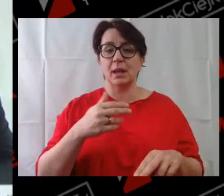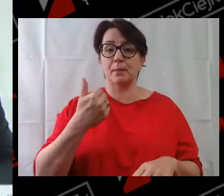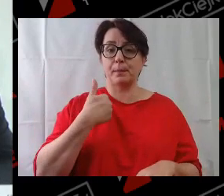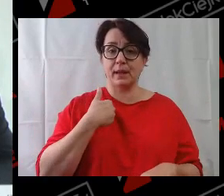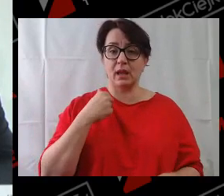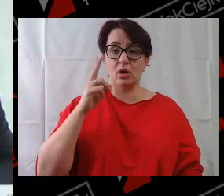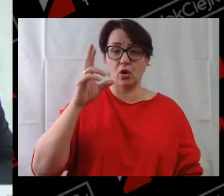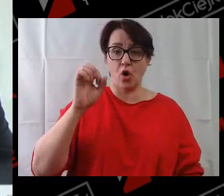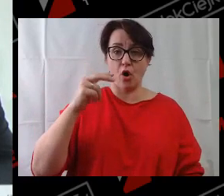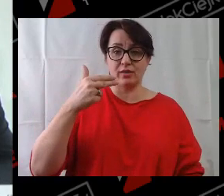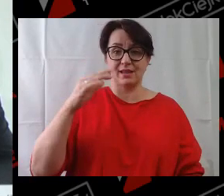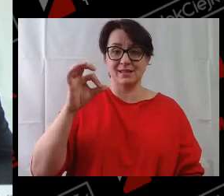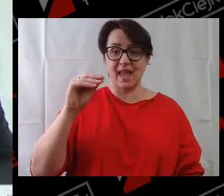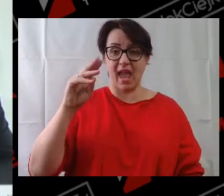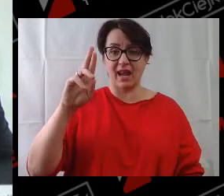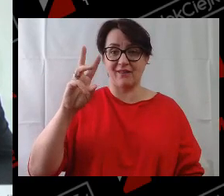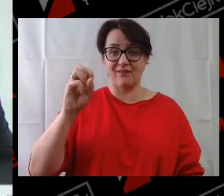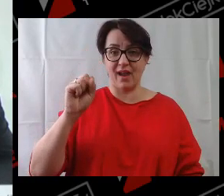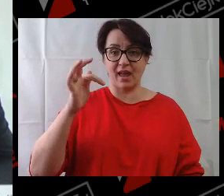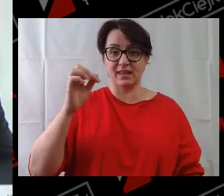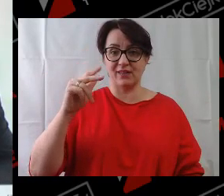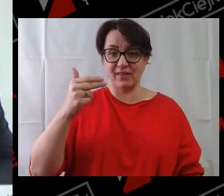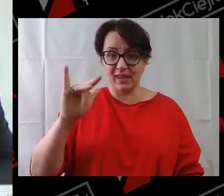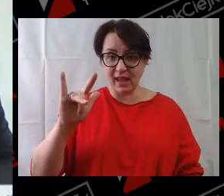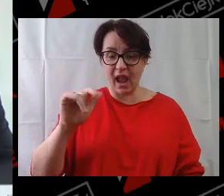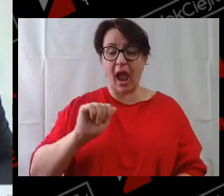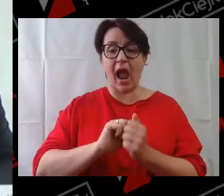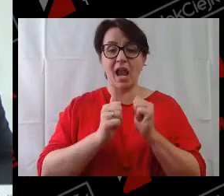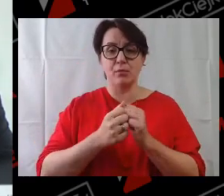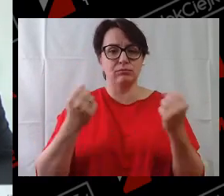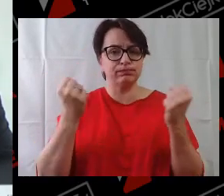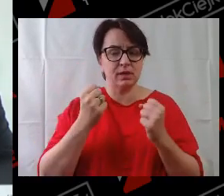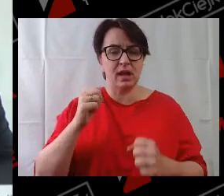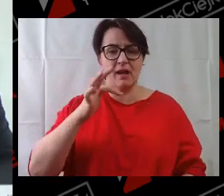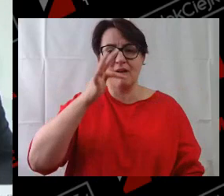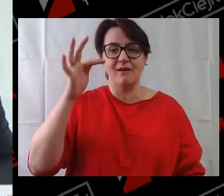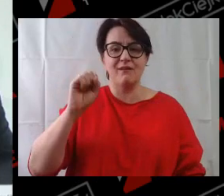konserwatywnym i byciem fanatycznie konserwatywnym